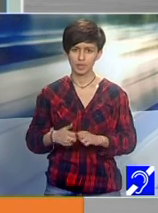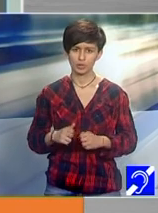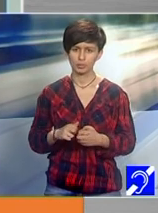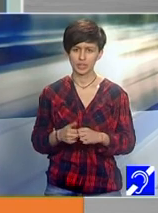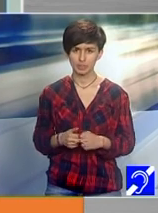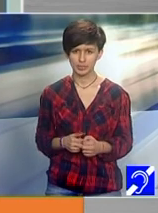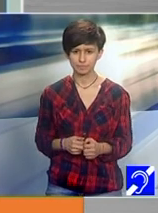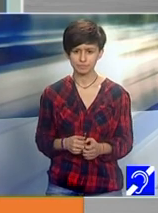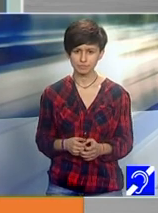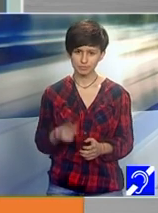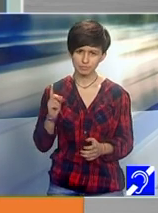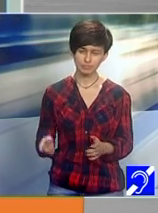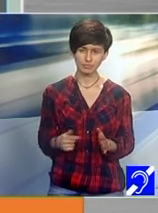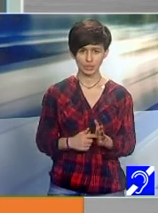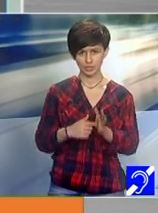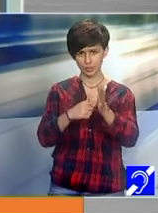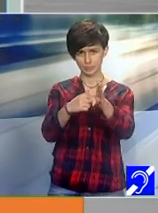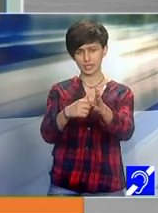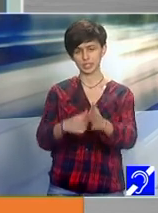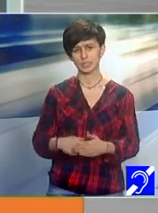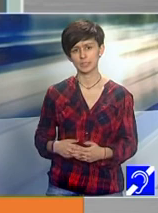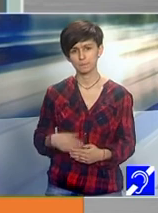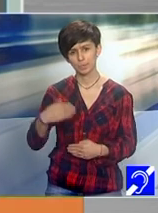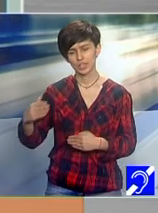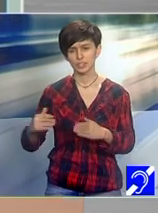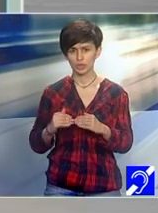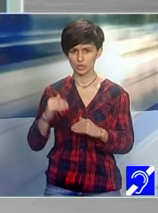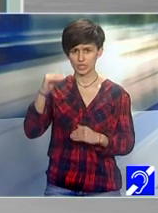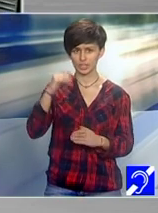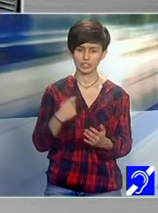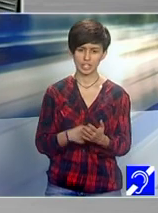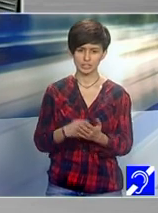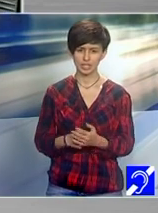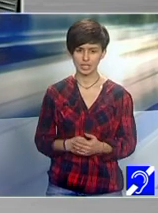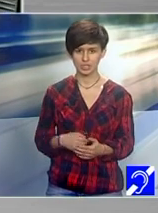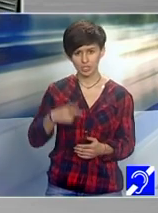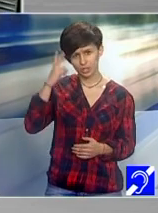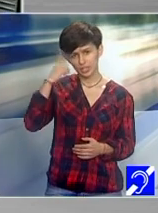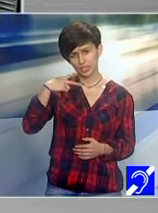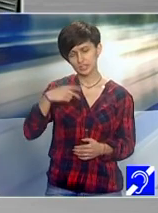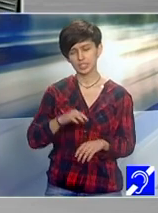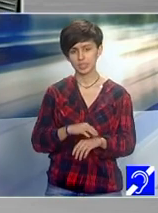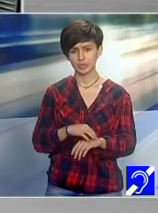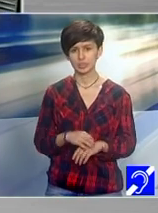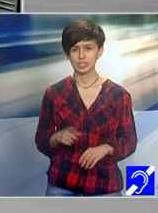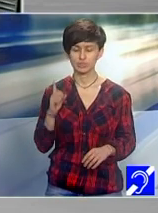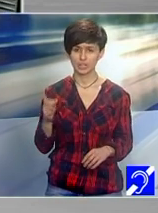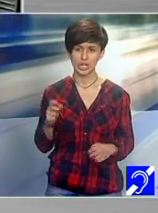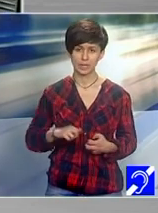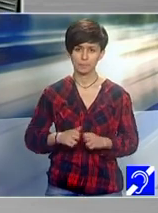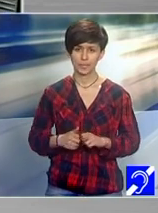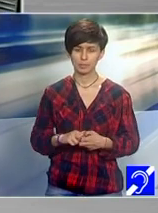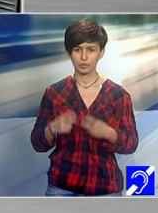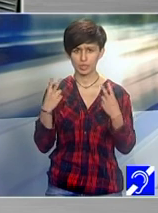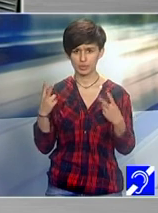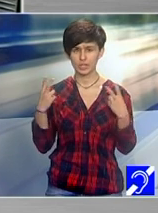pusă, dincolo de majorarea salariilor, îi înțeleg pe medici, e nevoie de asta, dar cred că problema mai importantă este ce spunea